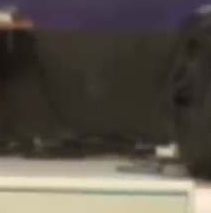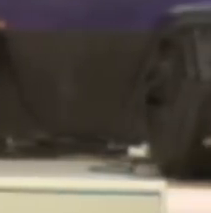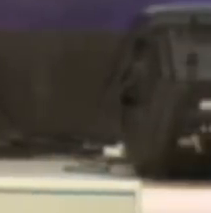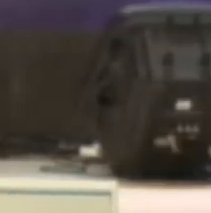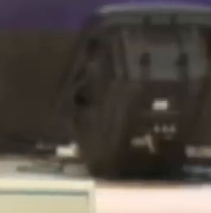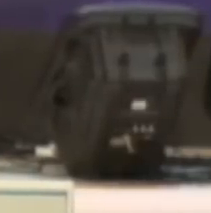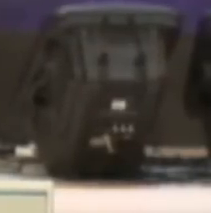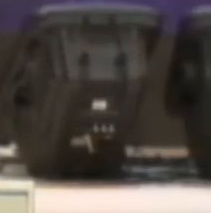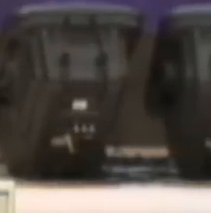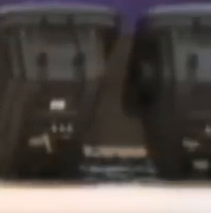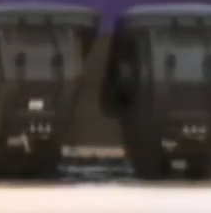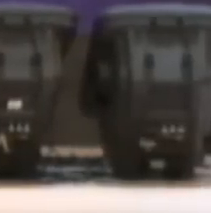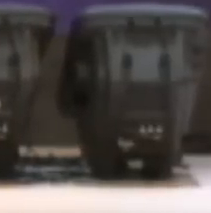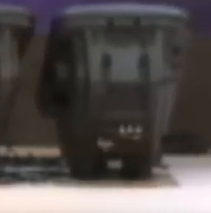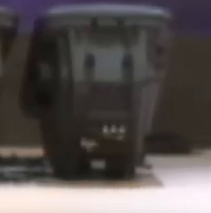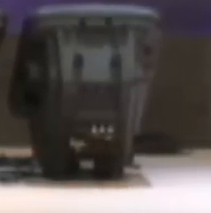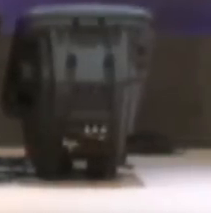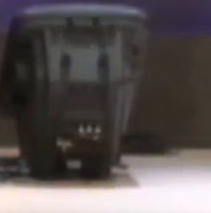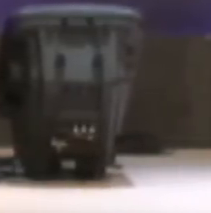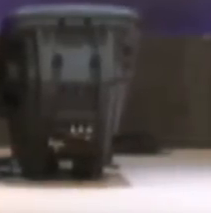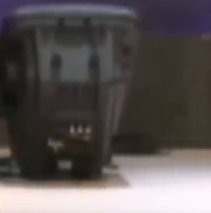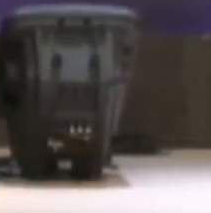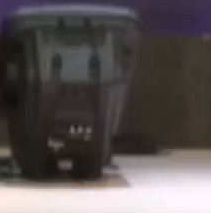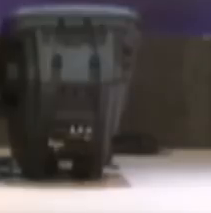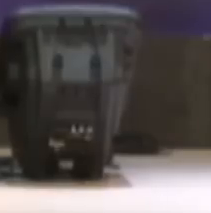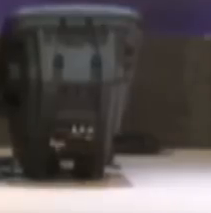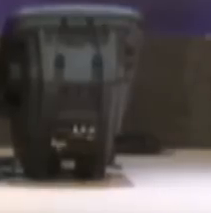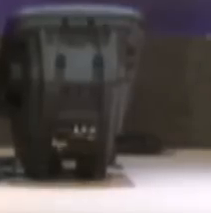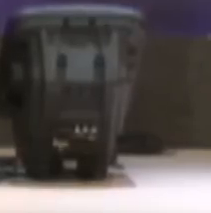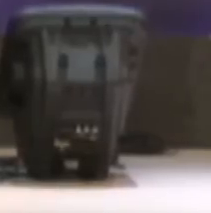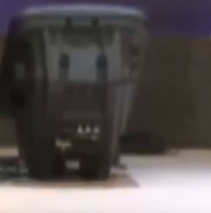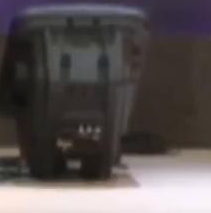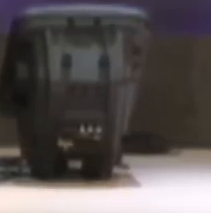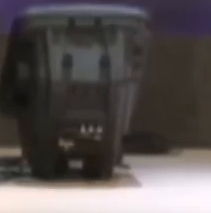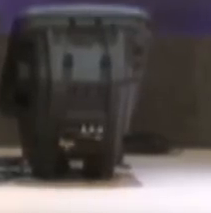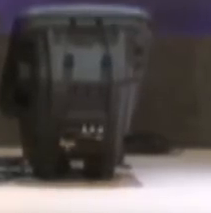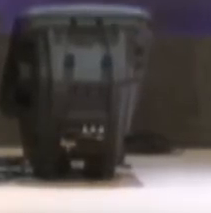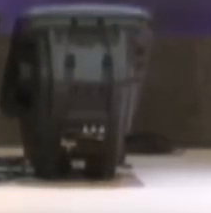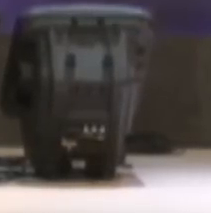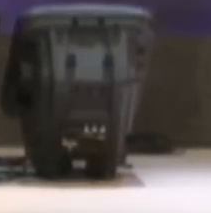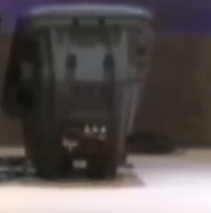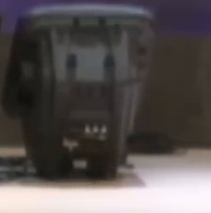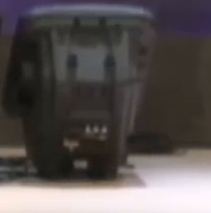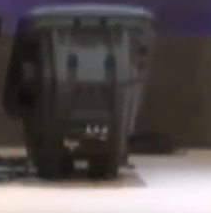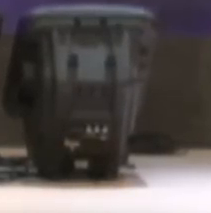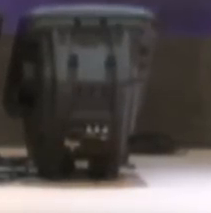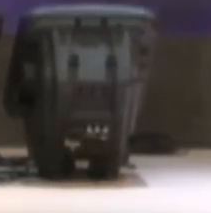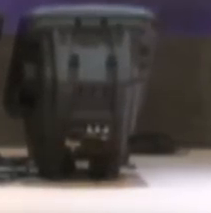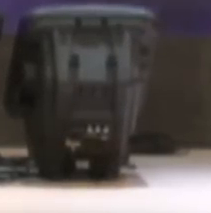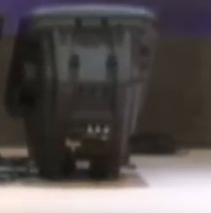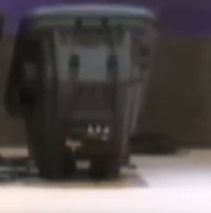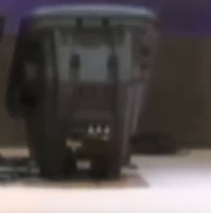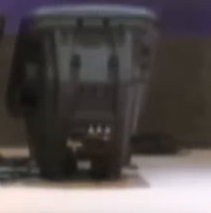չկա, դրա նմանը չկա, իրանից մի հատ կա, ու գիտես ինքը ում ա տվել իրան,